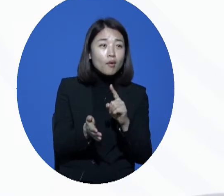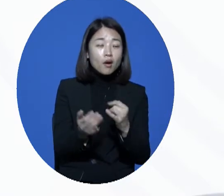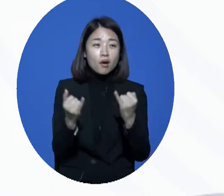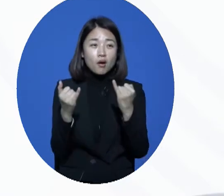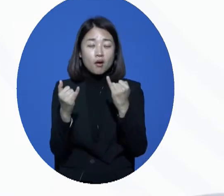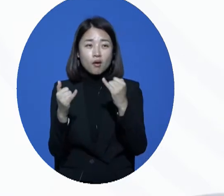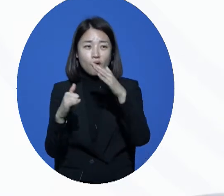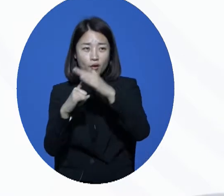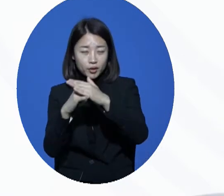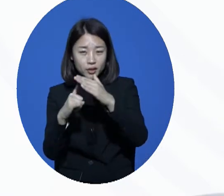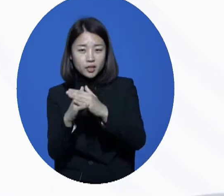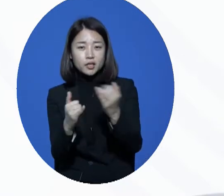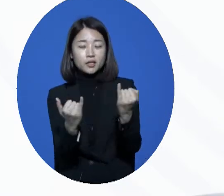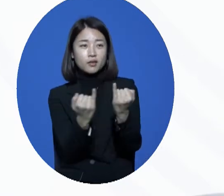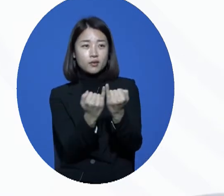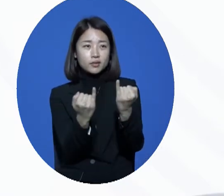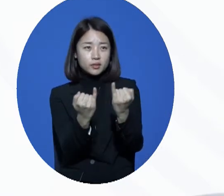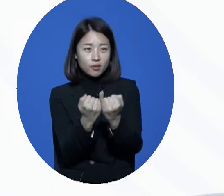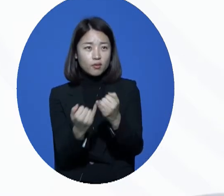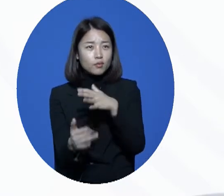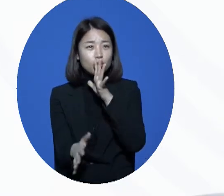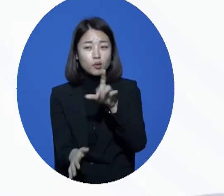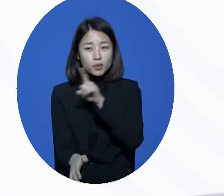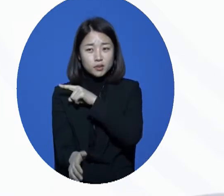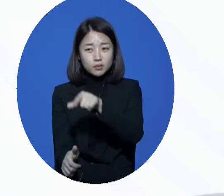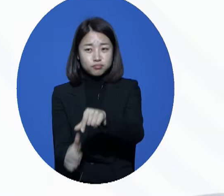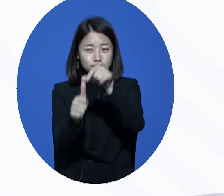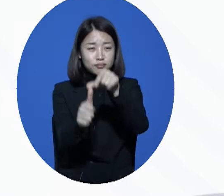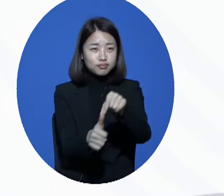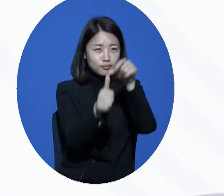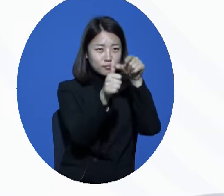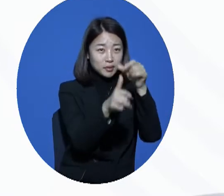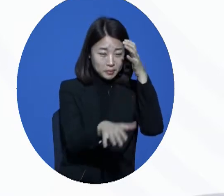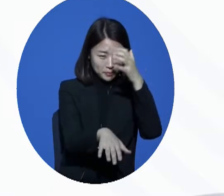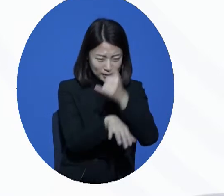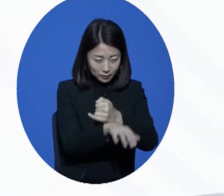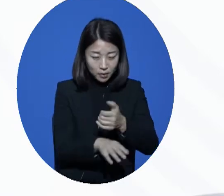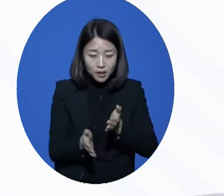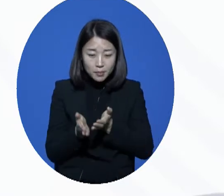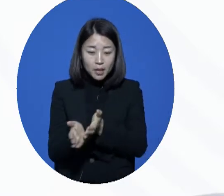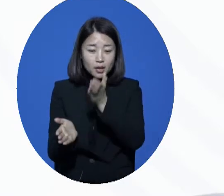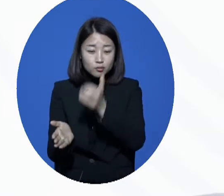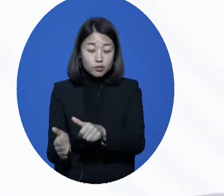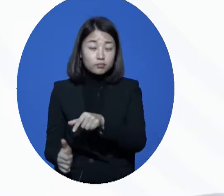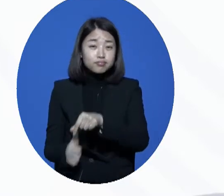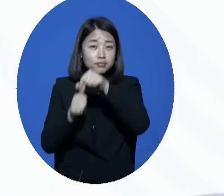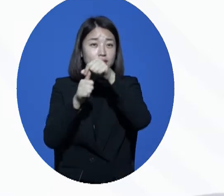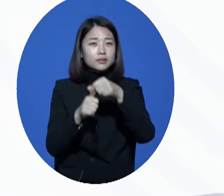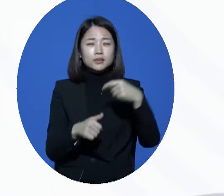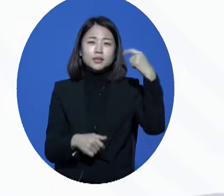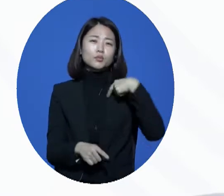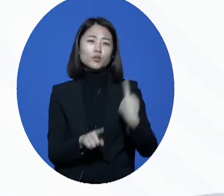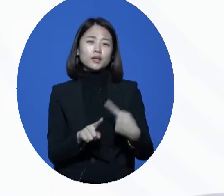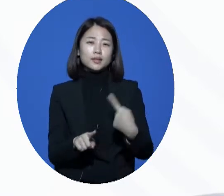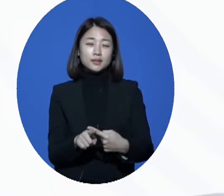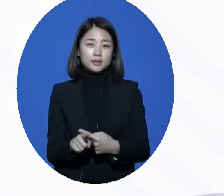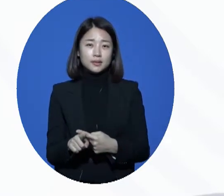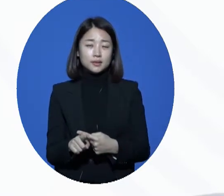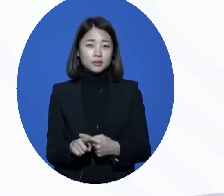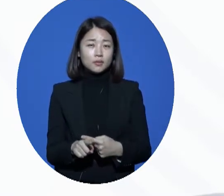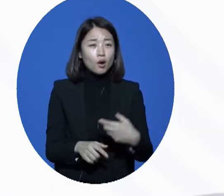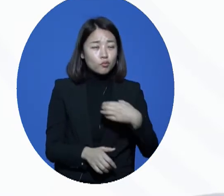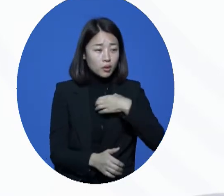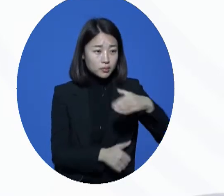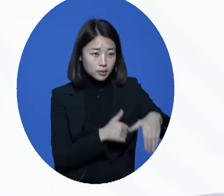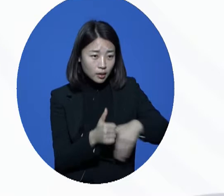먼저 구하고 맨 마지막에 건장한 남성들, 선장은 제일 마지막에. 그런 거랑 비슷한 것 같아. 재난이 왔을